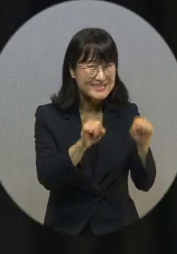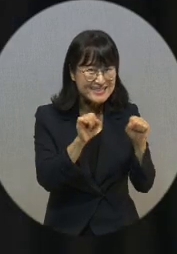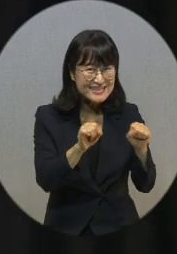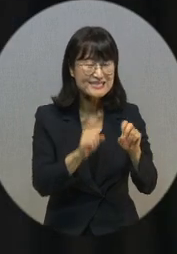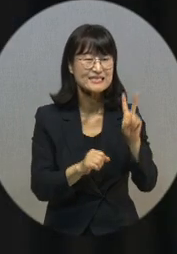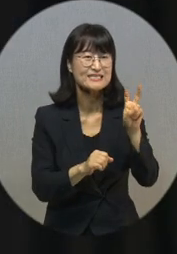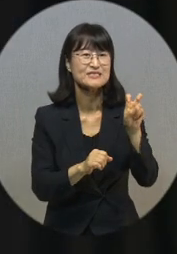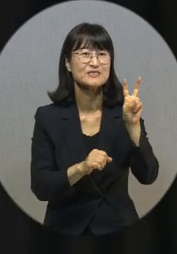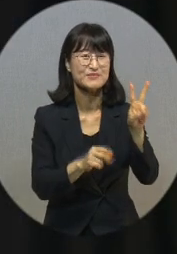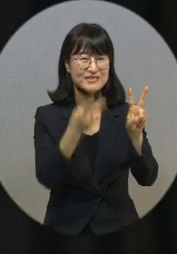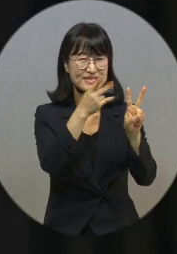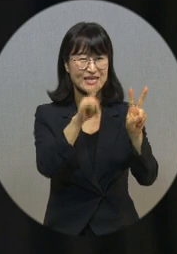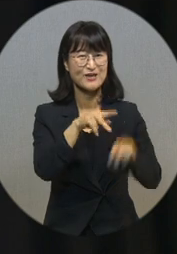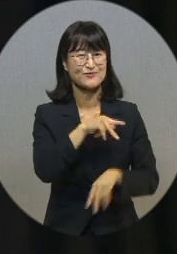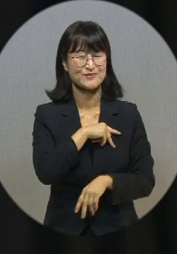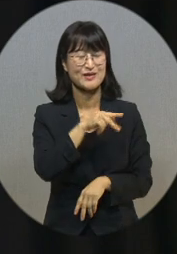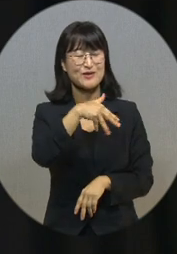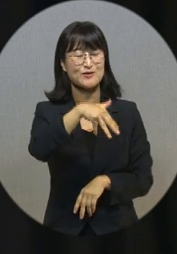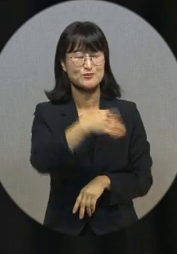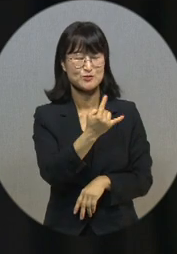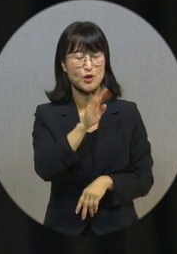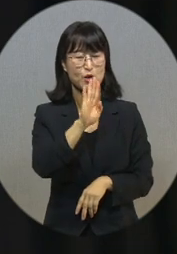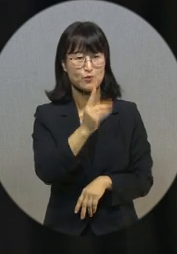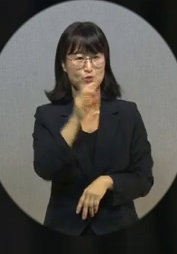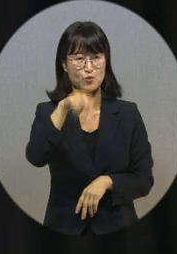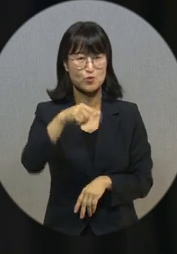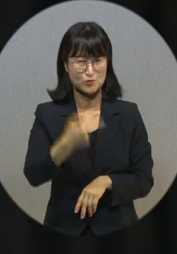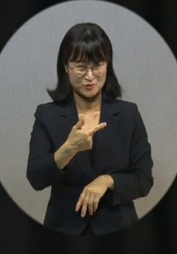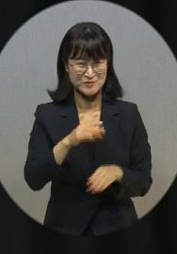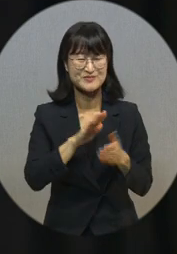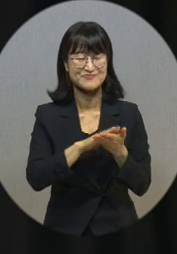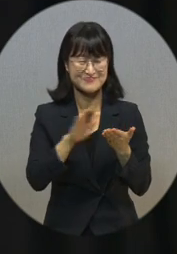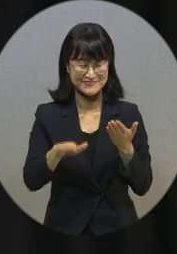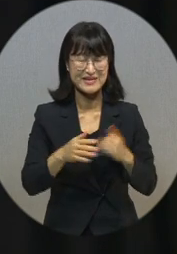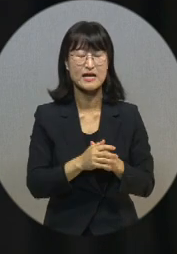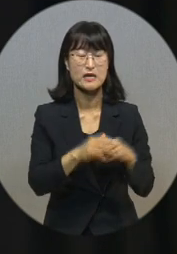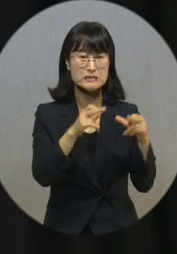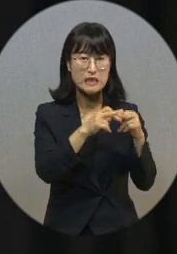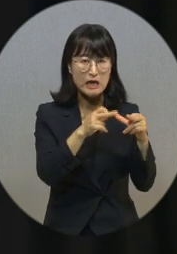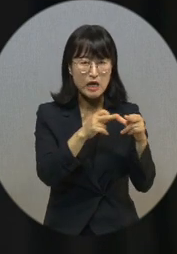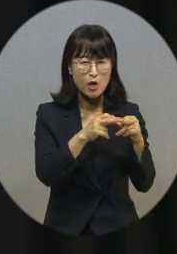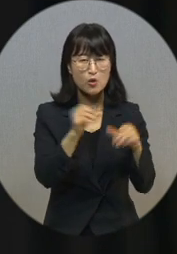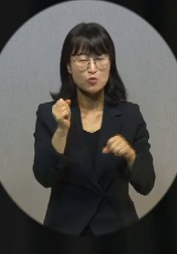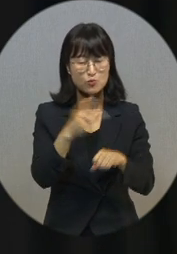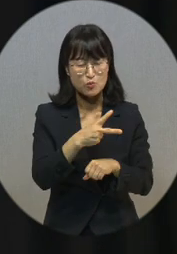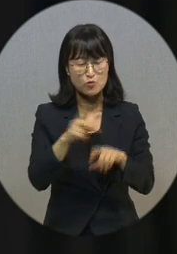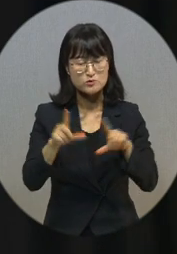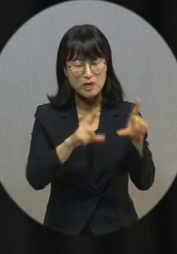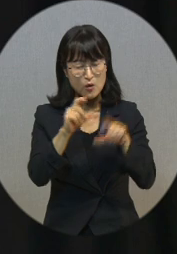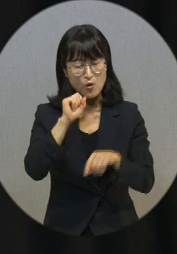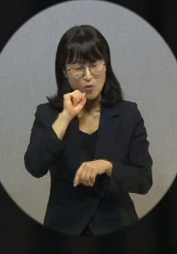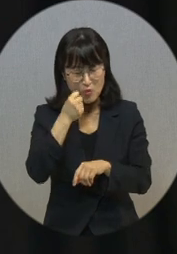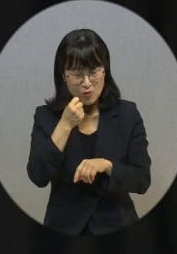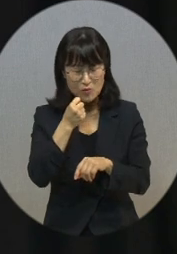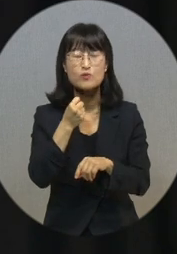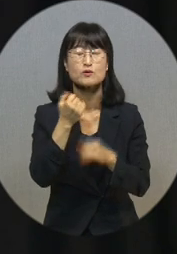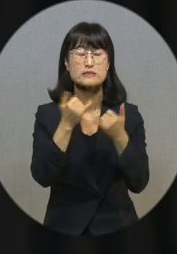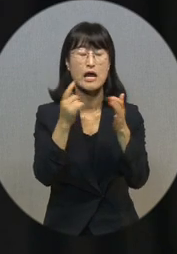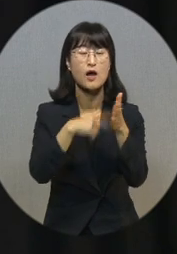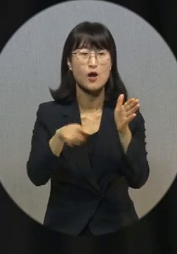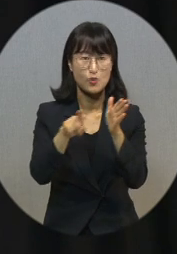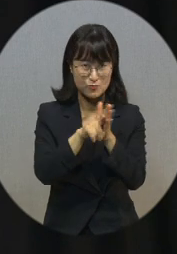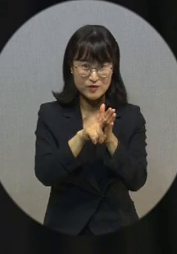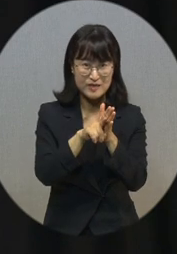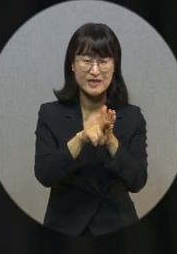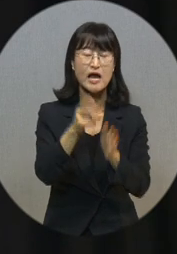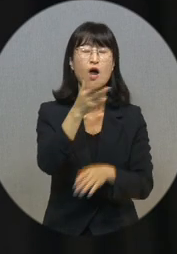22대 국회의원 최보윤입니다. 장애인과 소외계층을 위한 사회복지 전문 채널이죠. 복지TV 박마루의